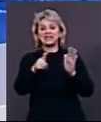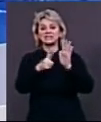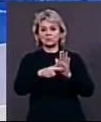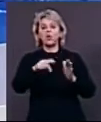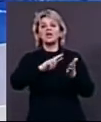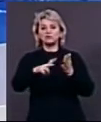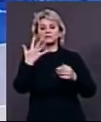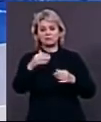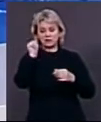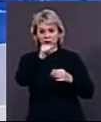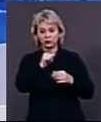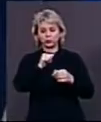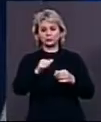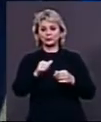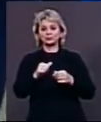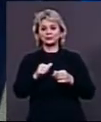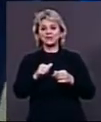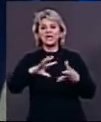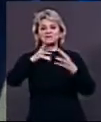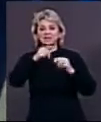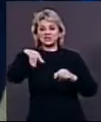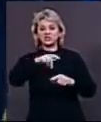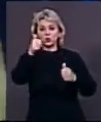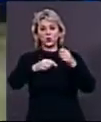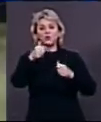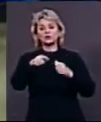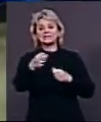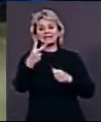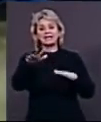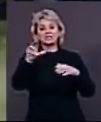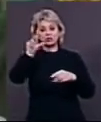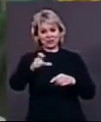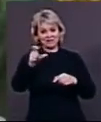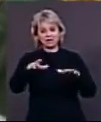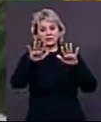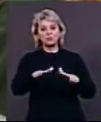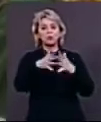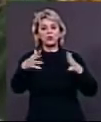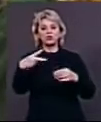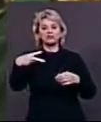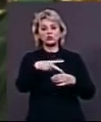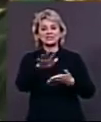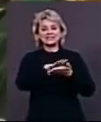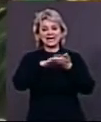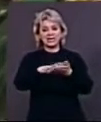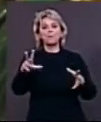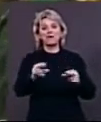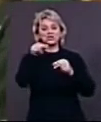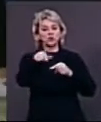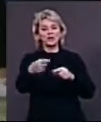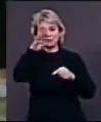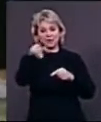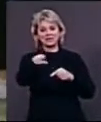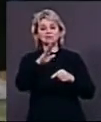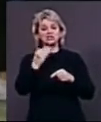и 85-го. Всероссийский конкурс «13 человек на место». Из более чем 2000 заявок повезло этим парням